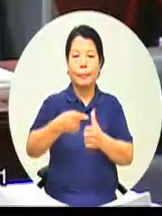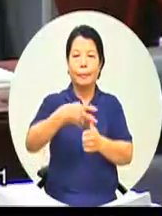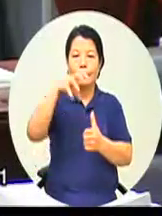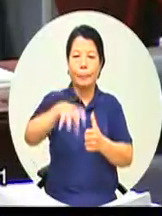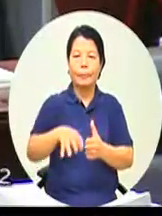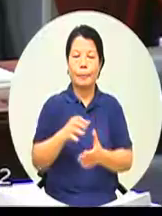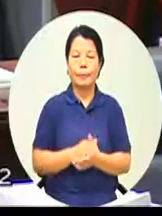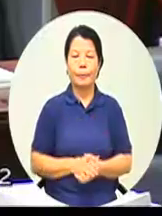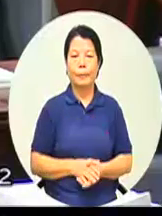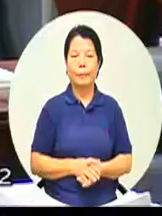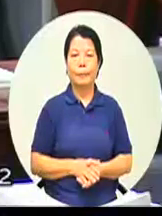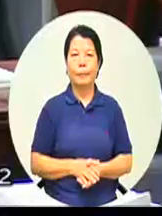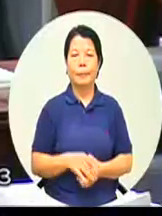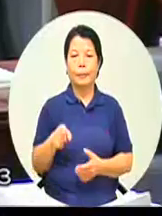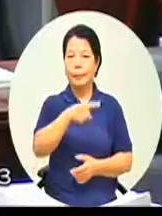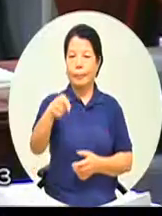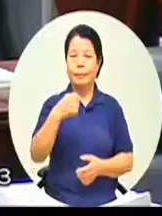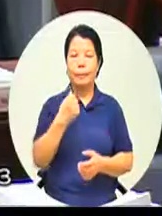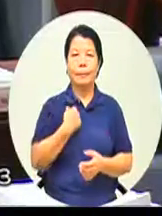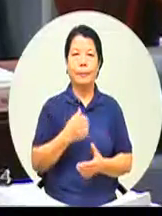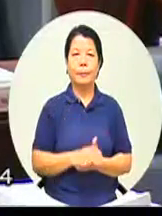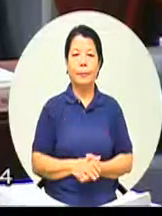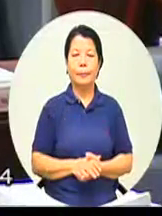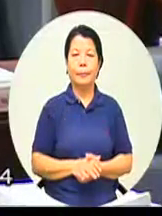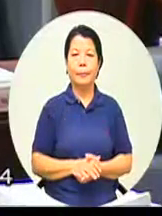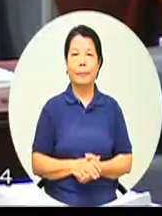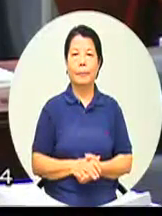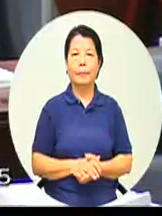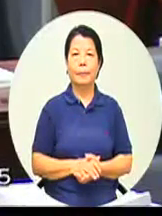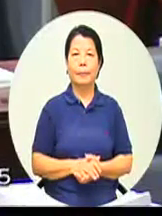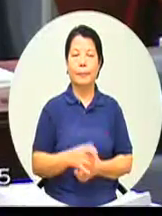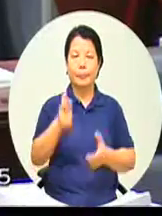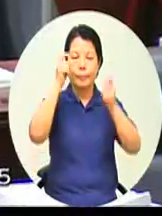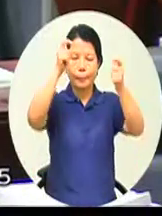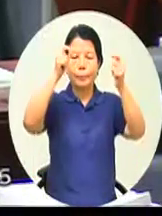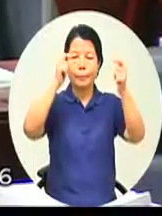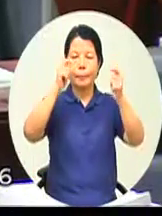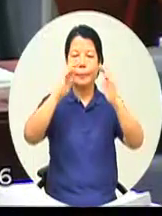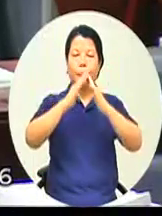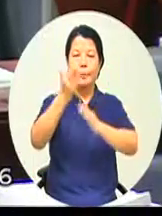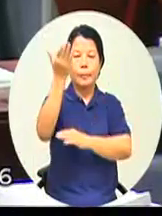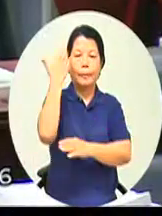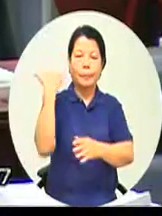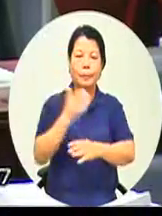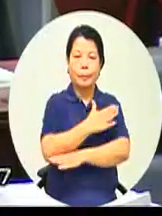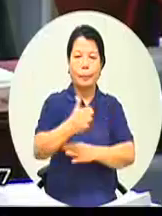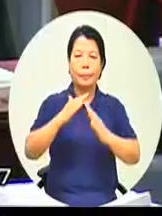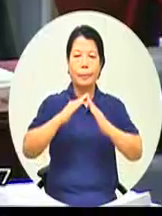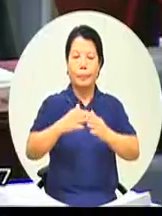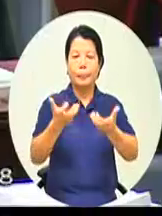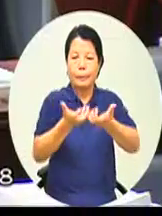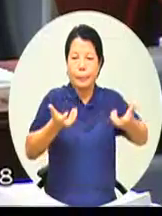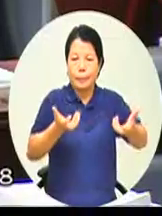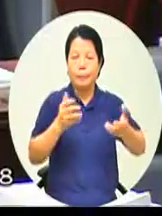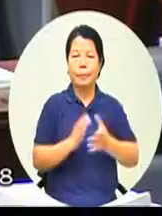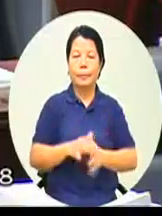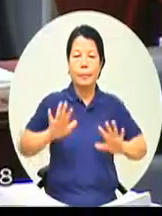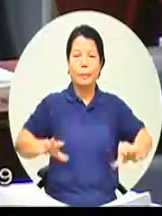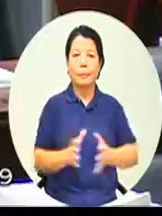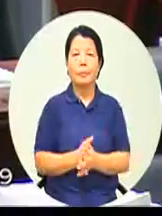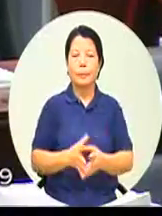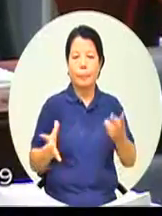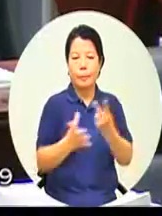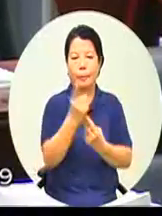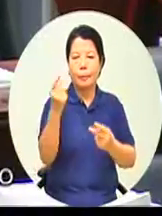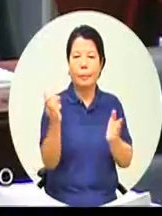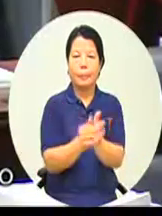面咱马龙了解，咱的高雄以前高雄县市是分家嘛，那现在县市